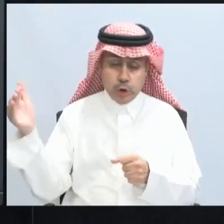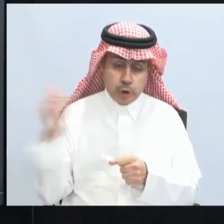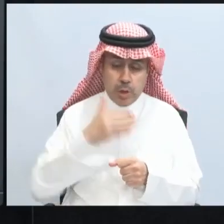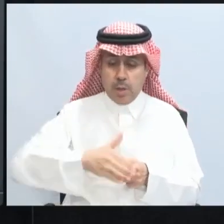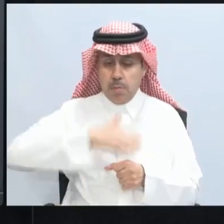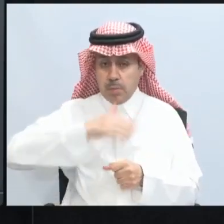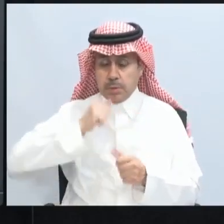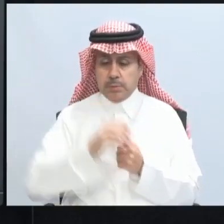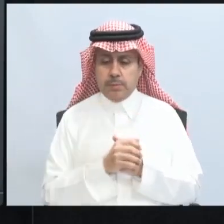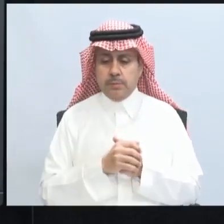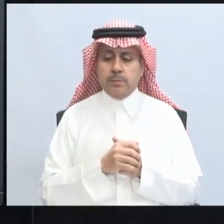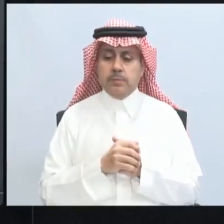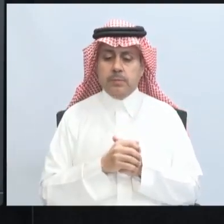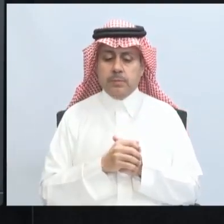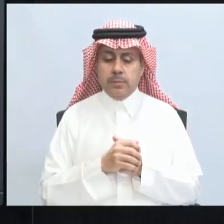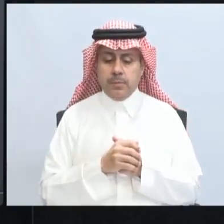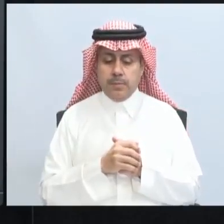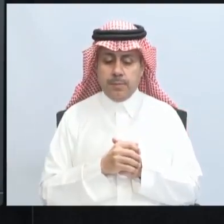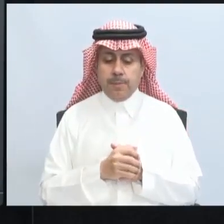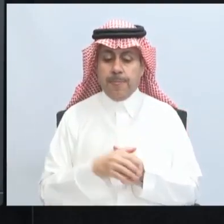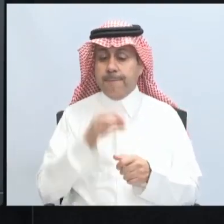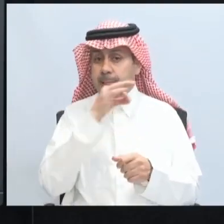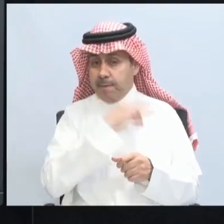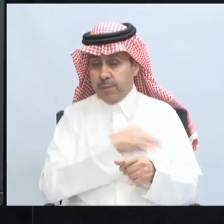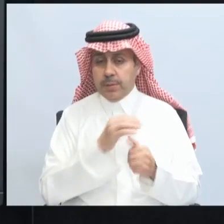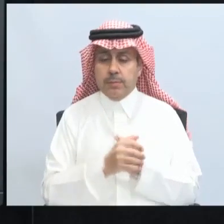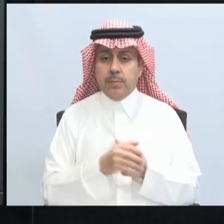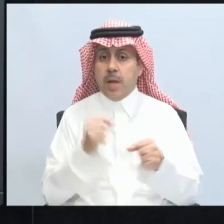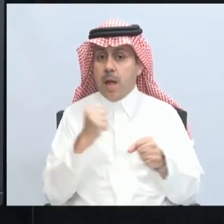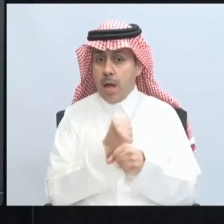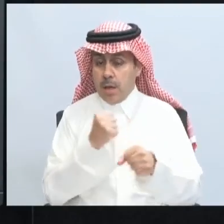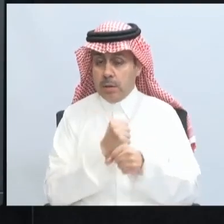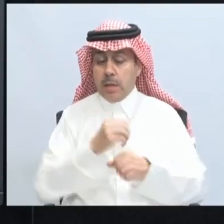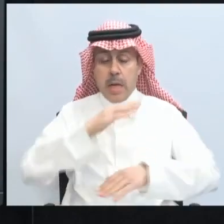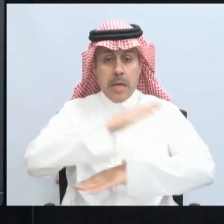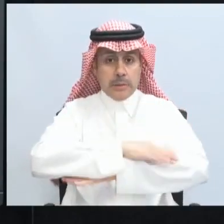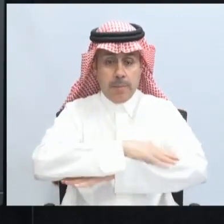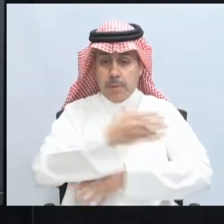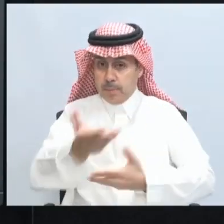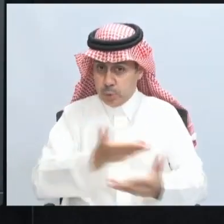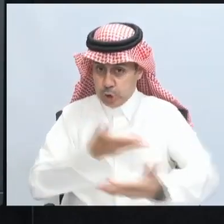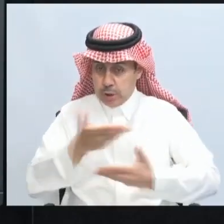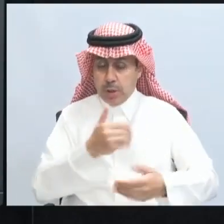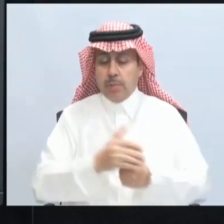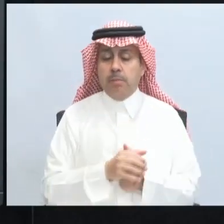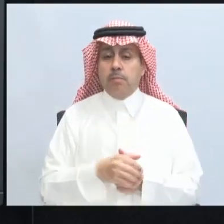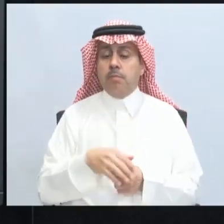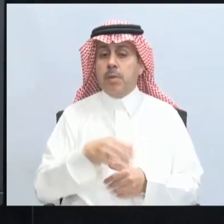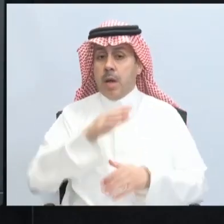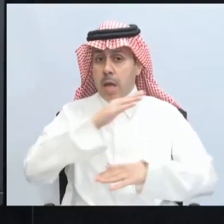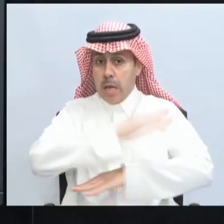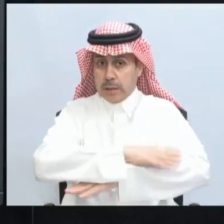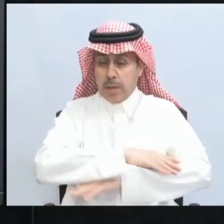وسلم في صفتها ايضا من الفوائد في ذلك ان من اداب المجادله ان يكون القصد من هذا النقاش